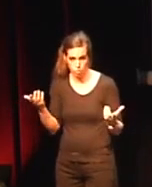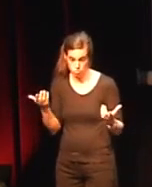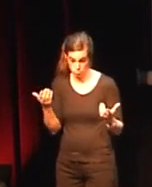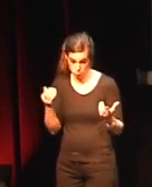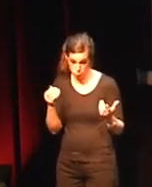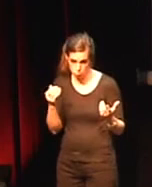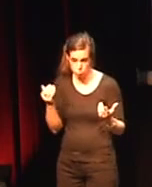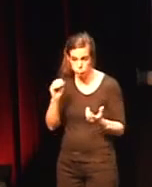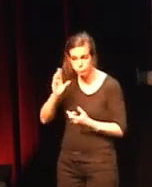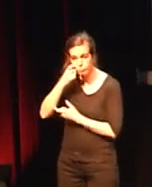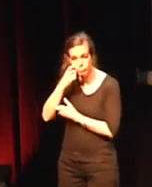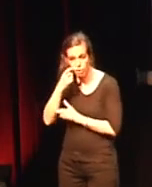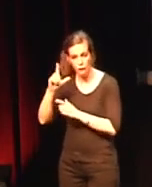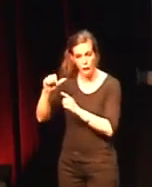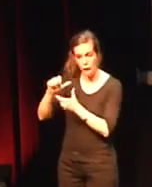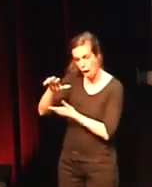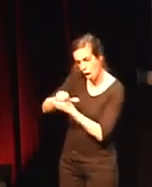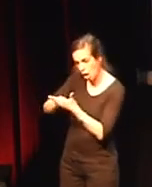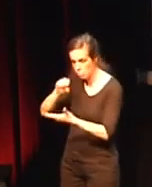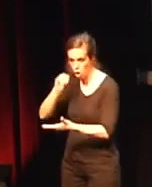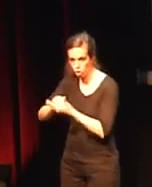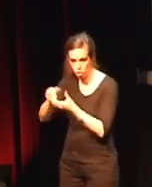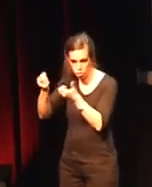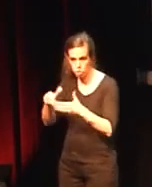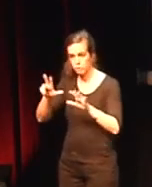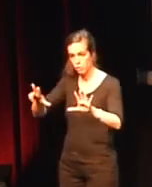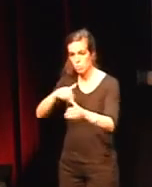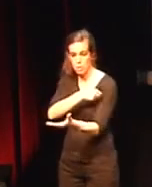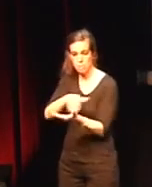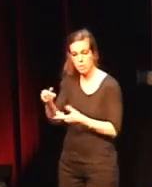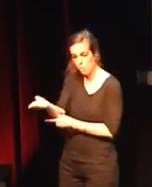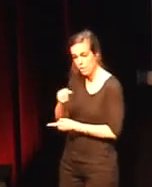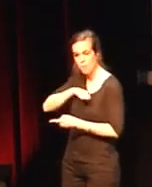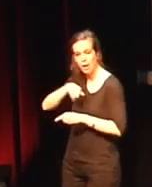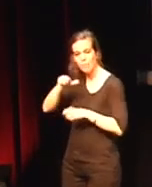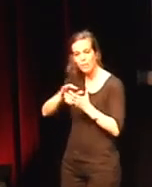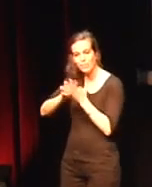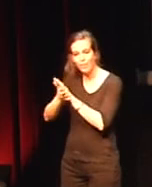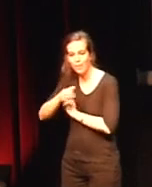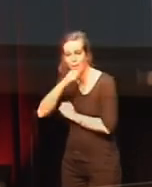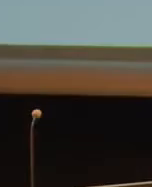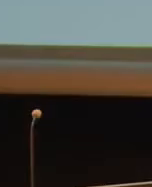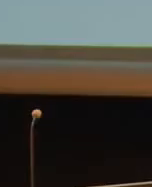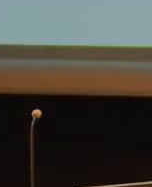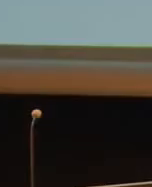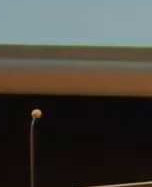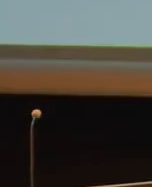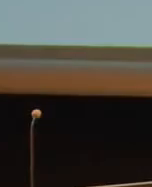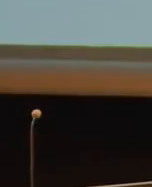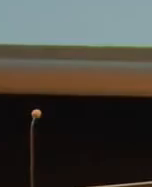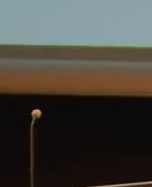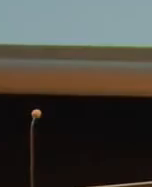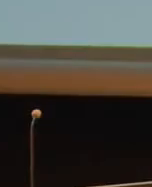millions il ya même des chiffres autour de 8 millions effectivement avec le vieillissement de la population sachez que dans ces personnes